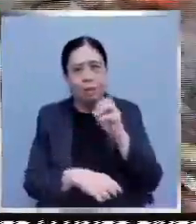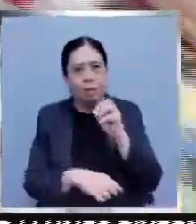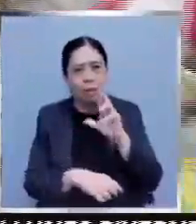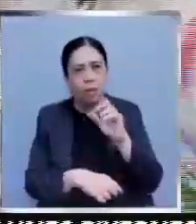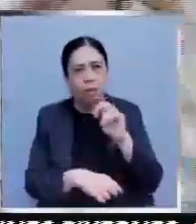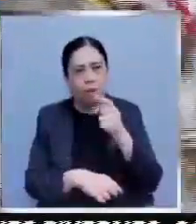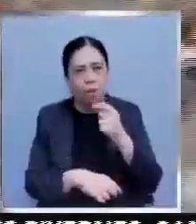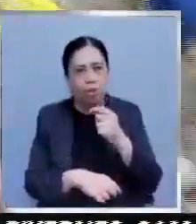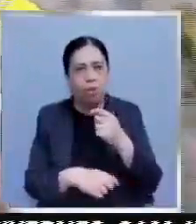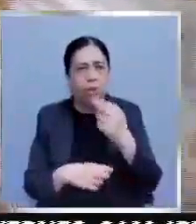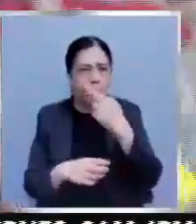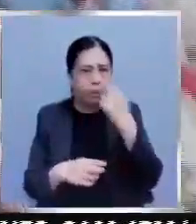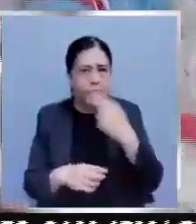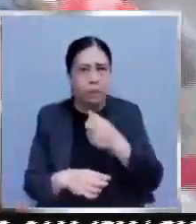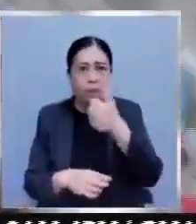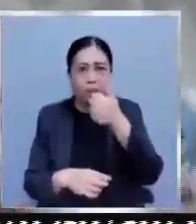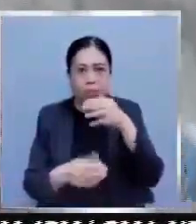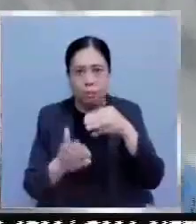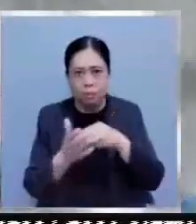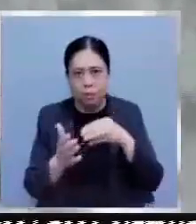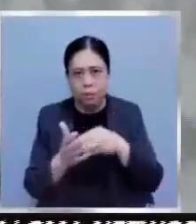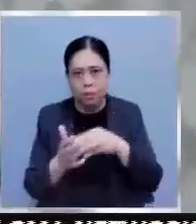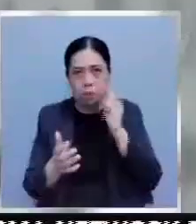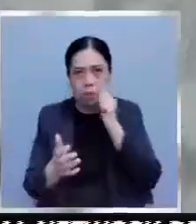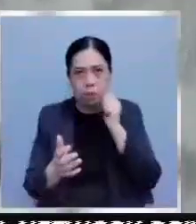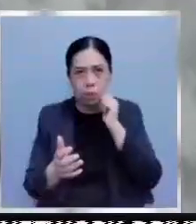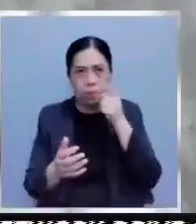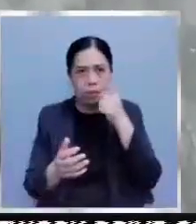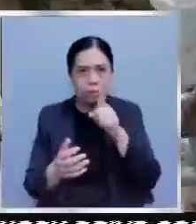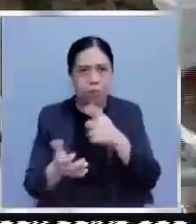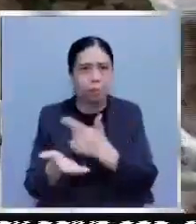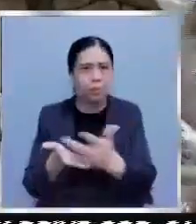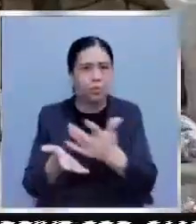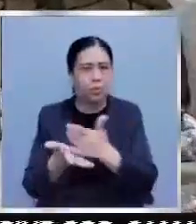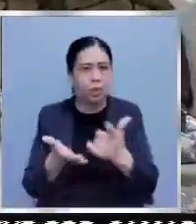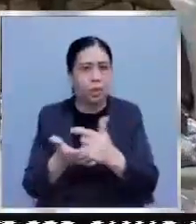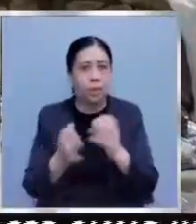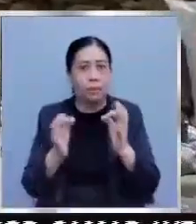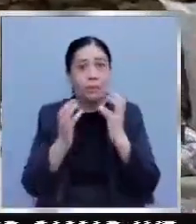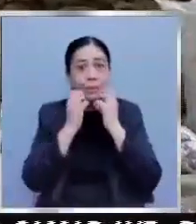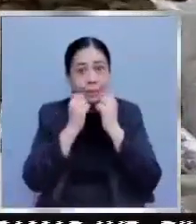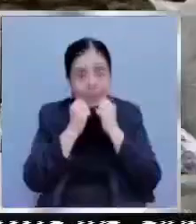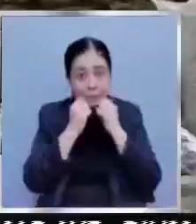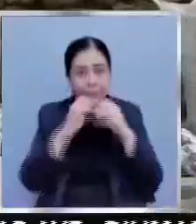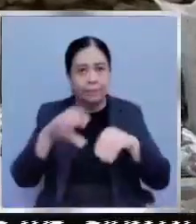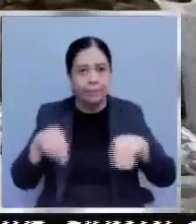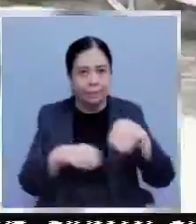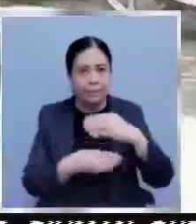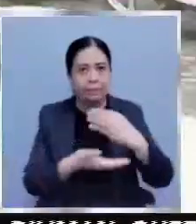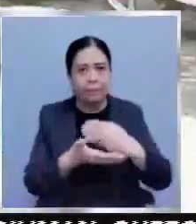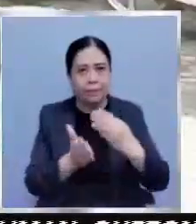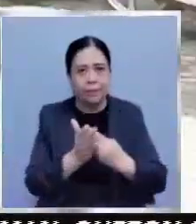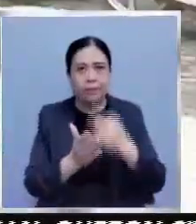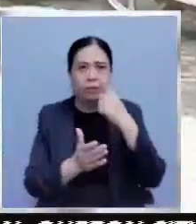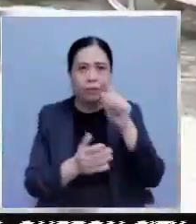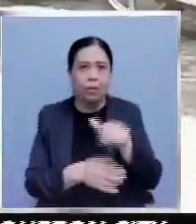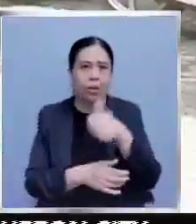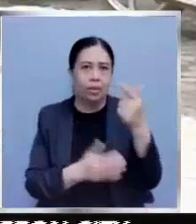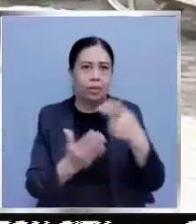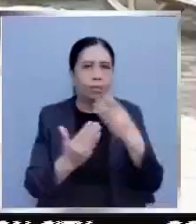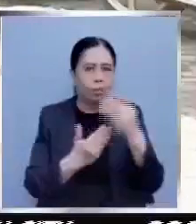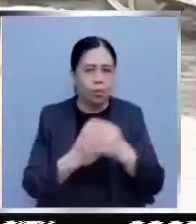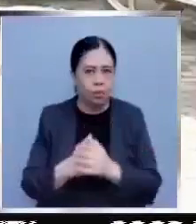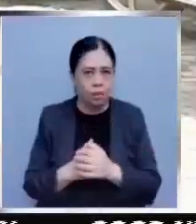pes kada taon ang budget ng Teresa lgu para rito ang matitipid siya pang budget para sa ibang programa ma-change yung